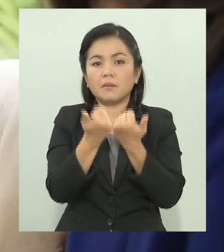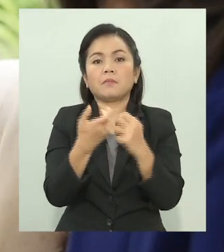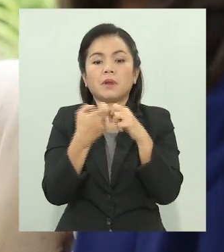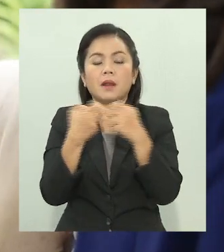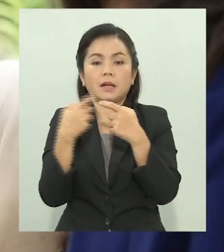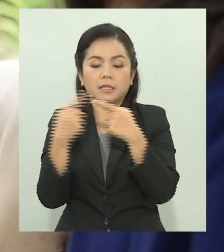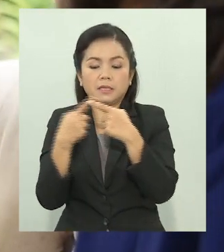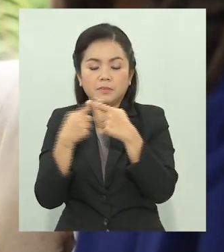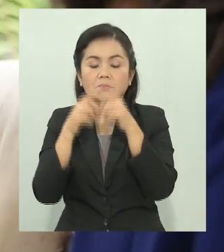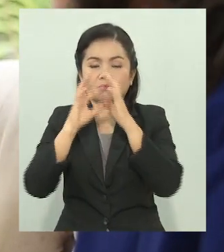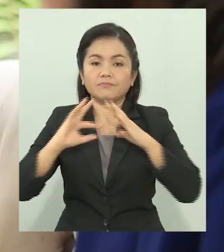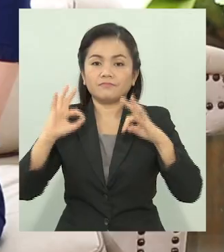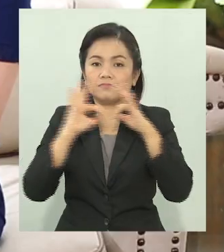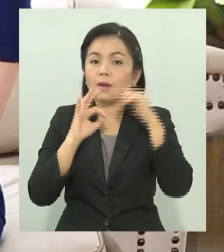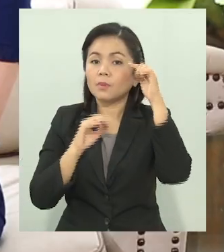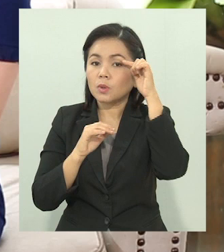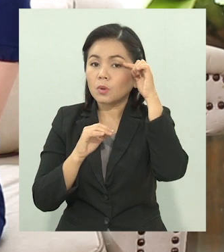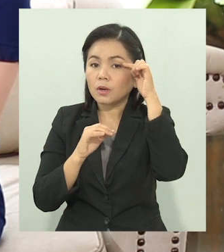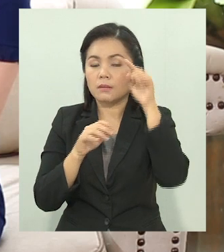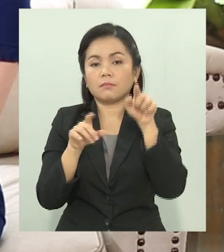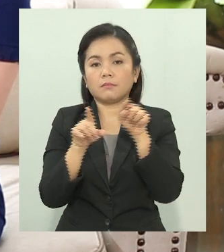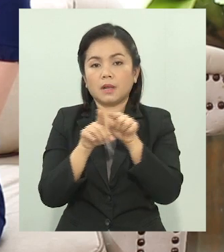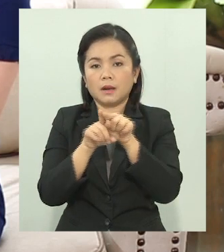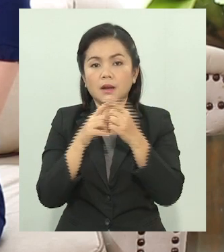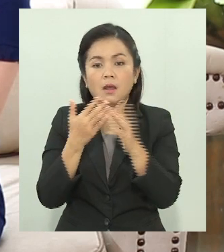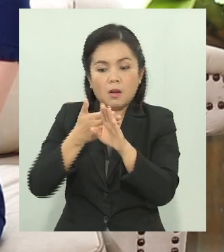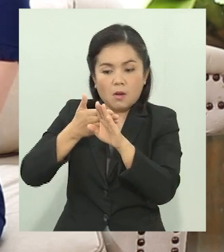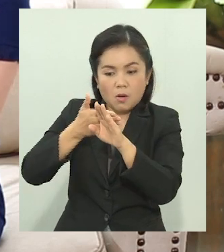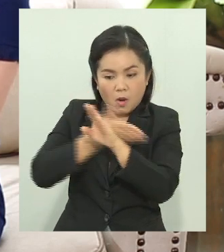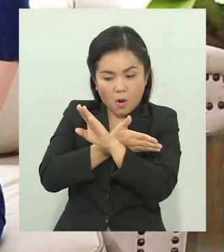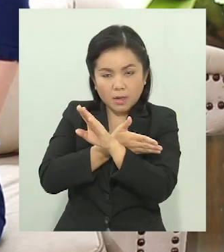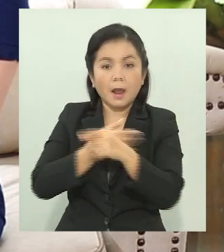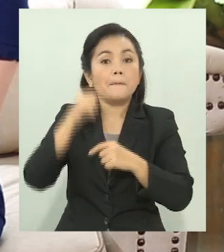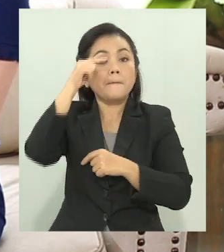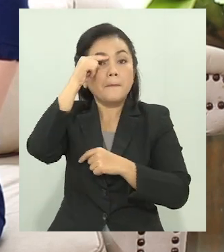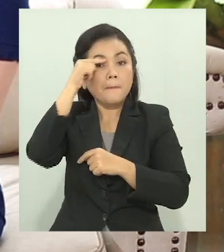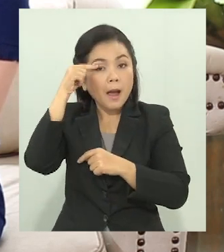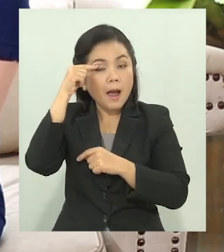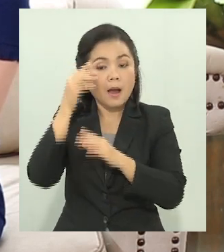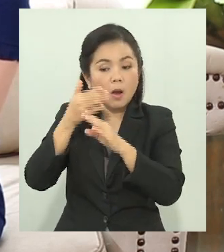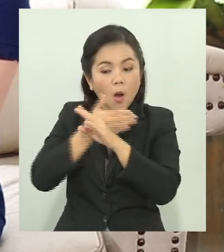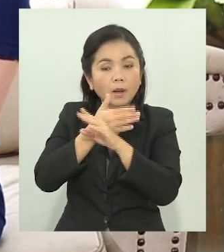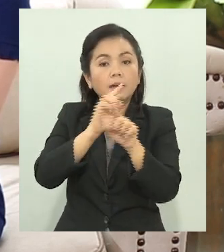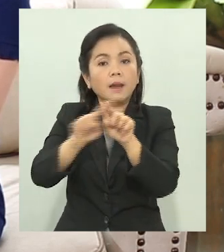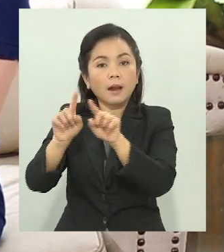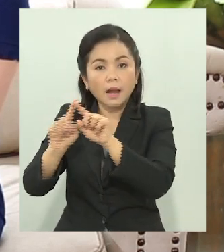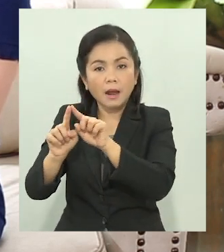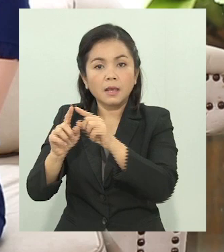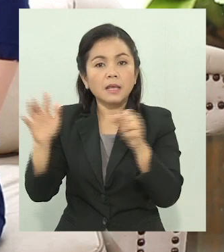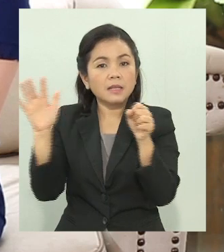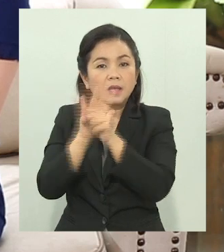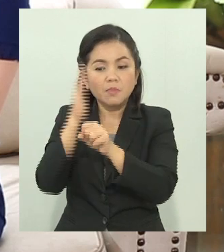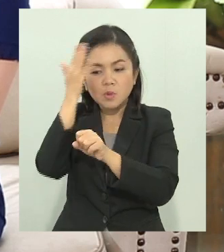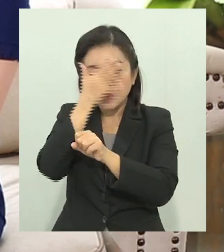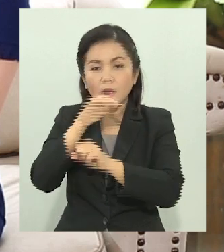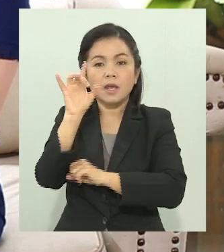าดเจ็บส่วนสำคัญแล้วก็ได้จริงๆแล้วก่อนทำศัลยกรรมเนี่ยต้องทราบก่อนเลยว่าไม่มีอะไรที่100% ค่ะ